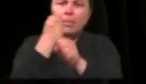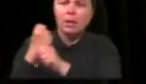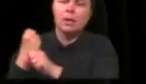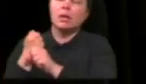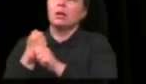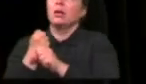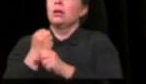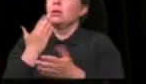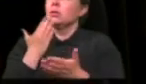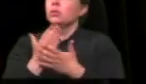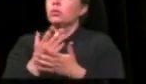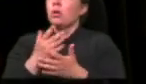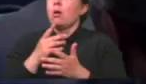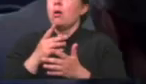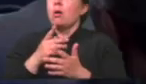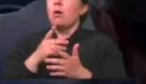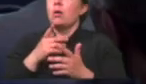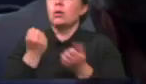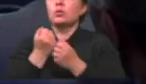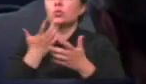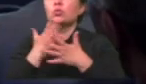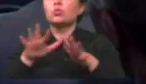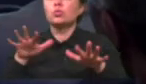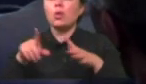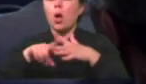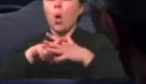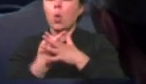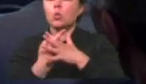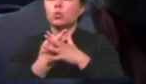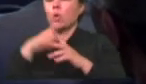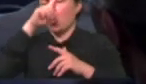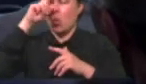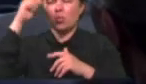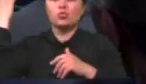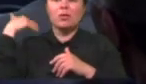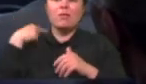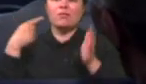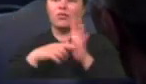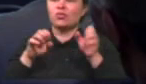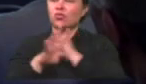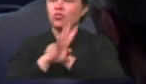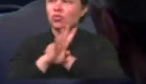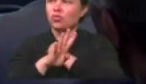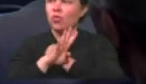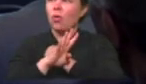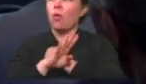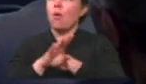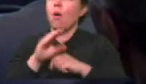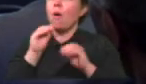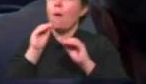nastąpiła pewna bardzo istotna, duża luka pokoleniowa, jeżeli chodzi o, o kolejarzy w latach 90. na początku tego wieku niekształcona,